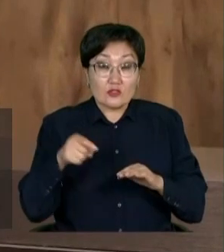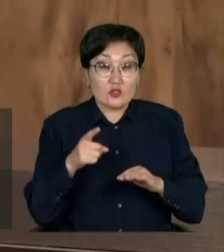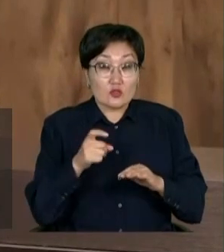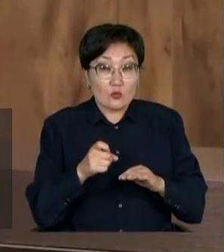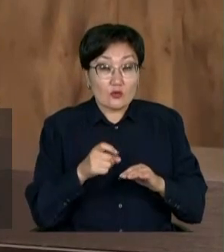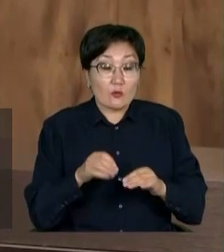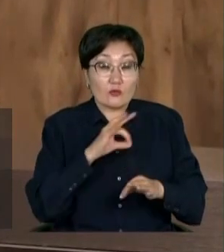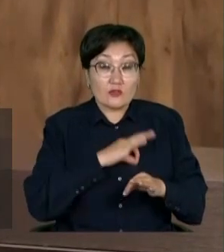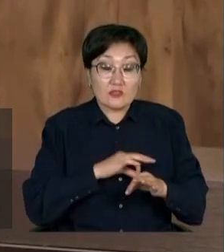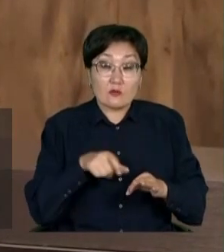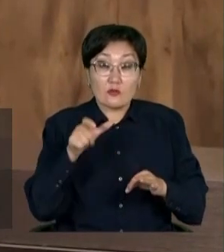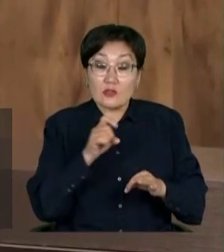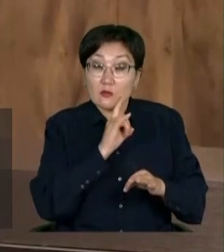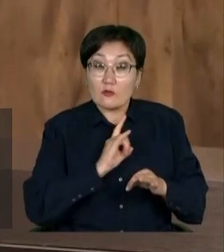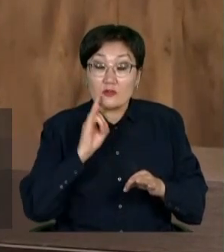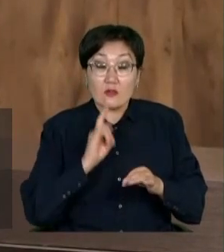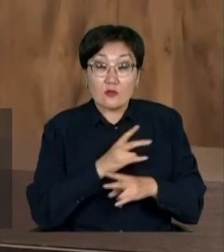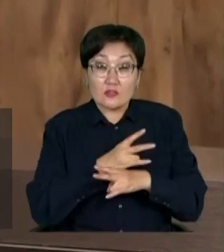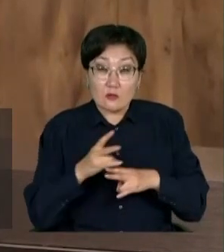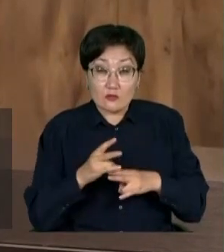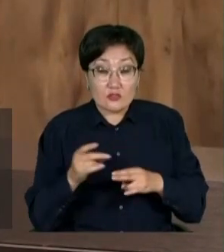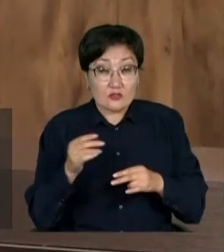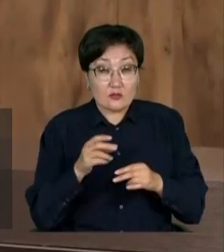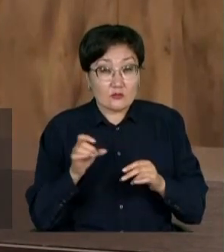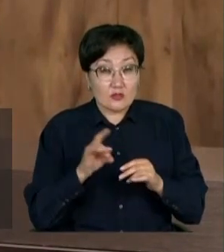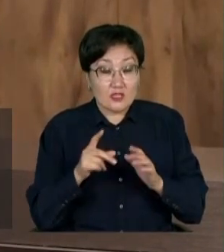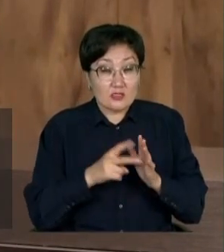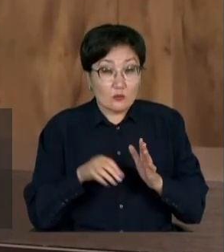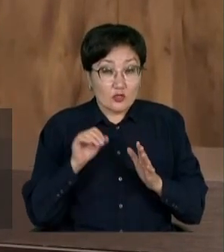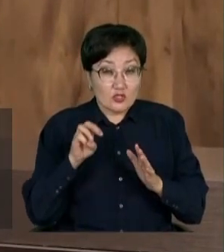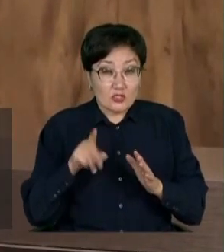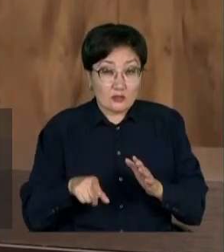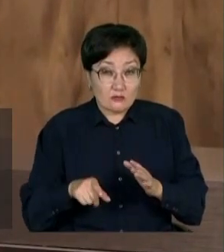100 в пользу потерпевшей моральный вред в размере 700 тысяч тенге.